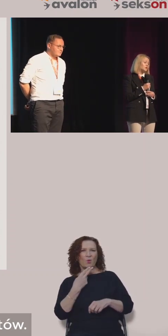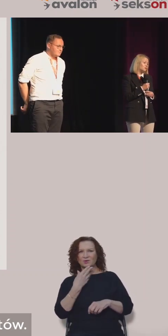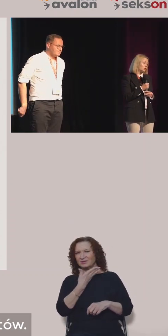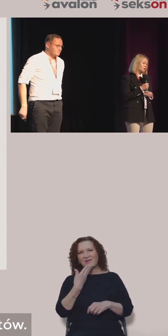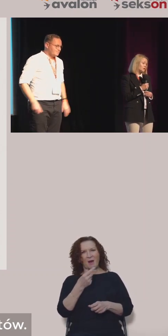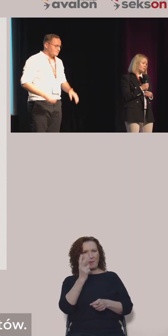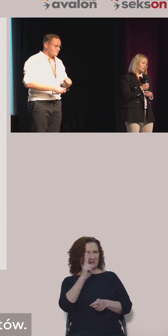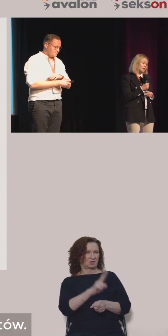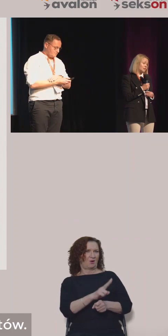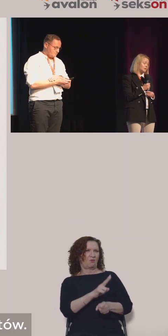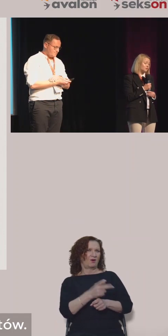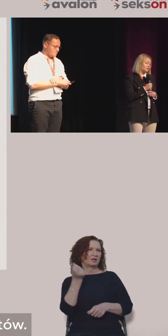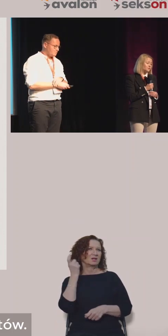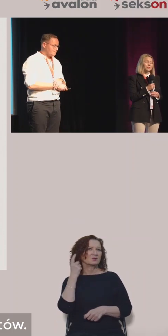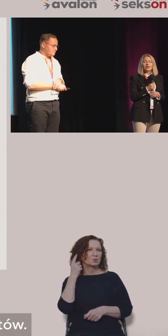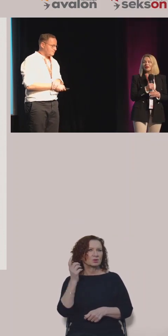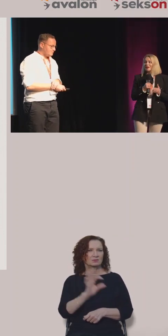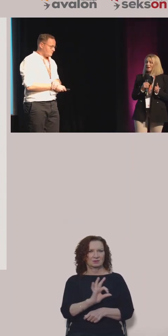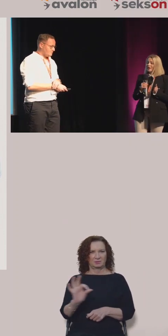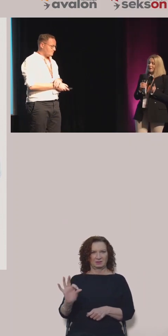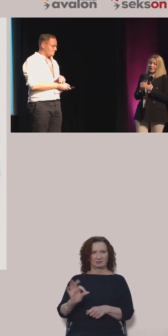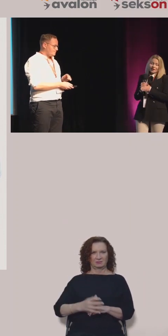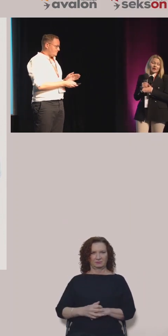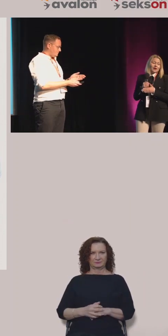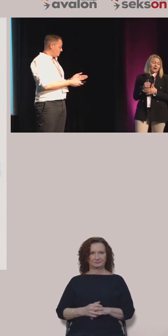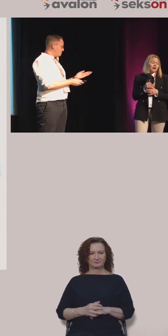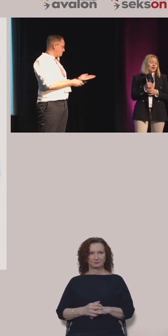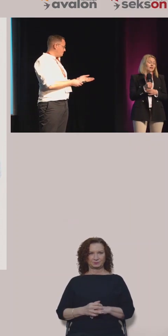do właśnie słyszących specjalistów.